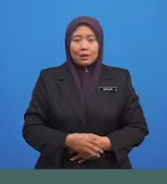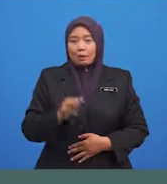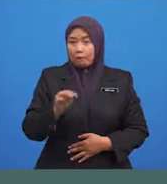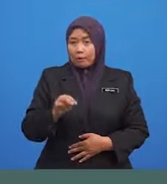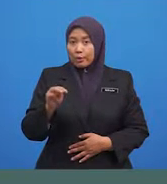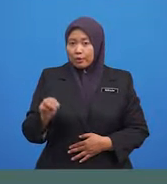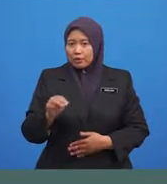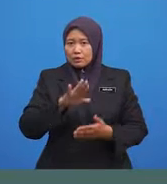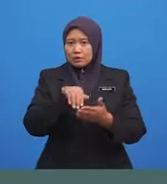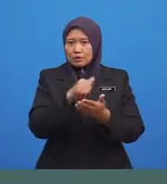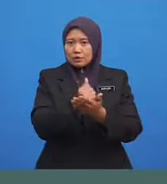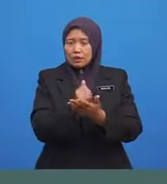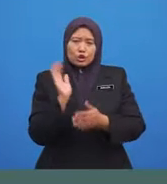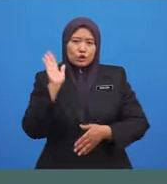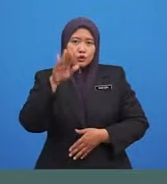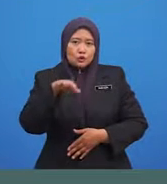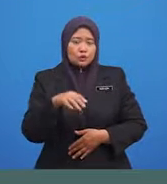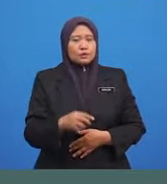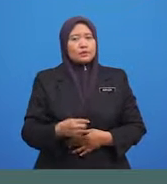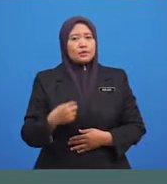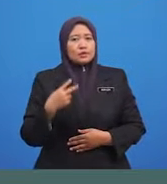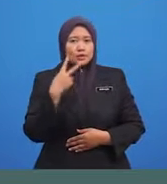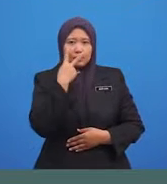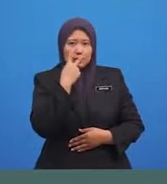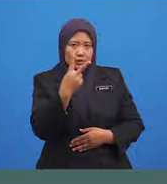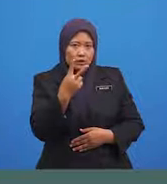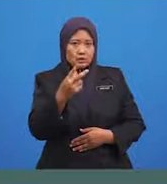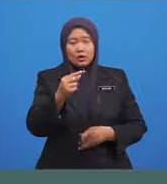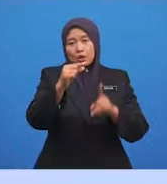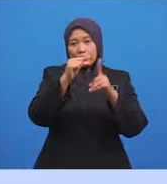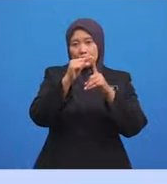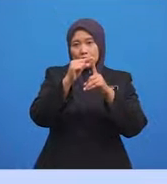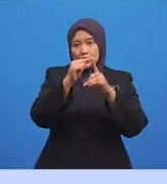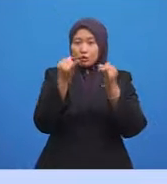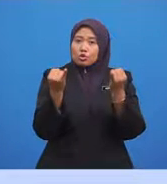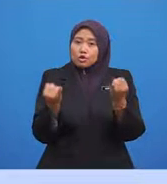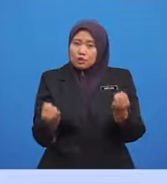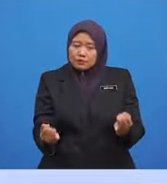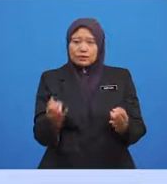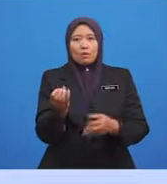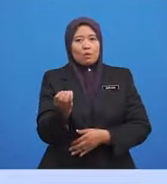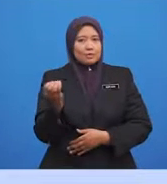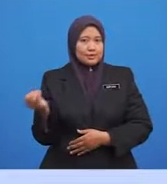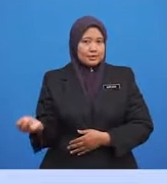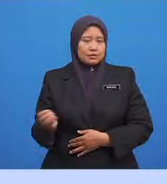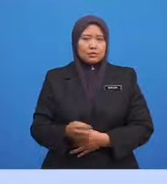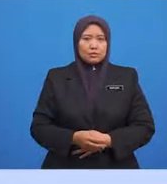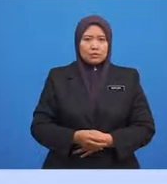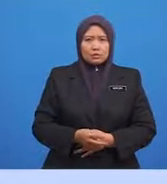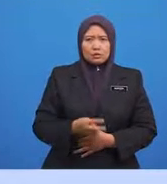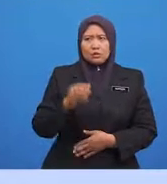Murid-murid sekalian, mari kita teroka pembenaran kata untuk jisim objek pula. Berdasarkan paparan di